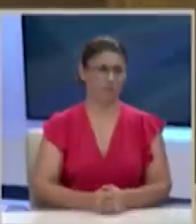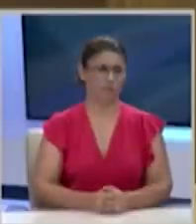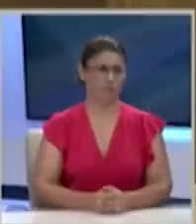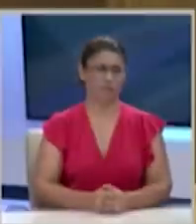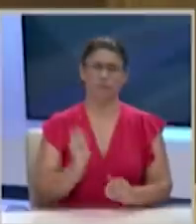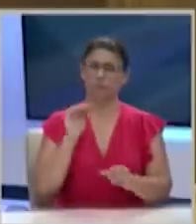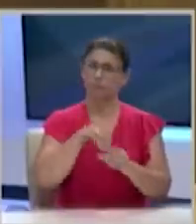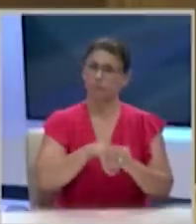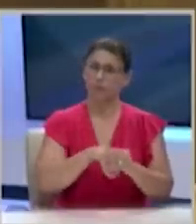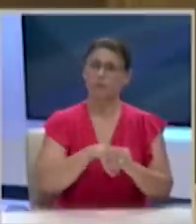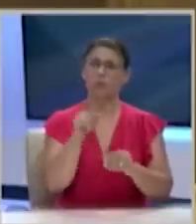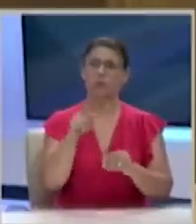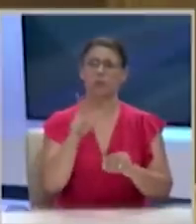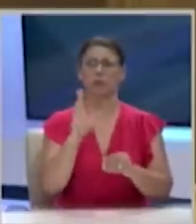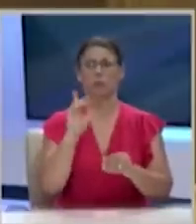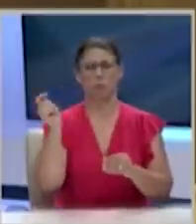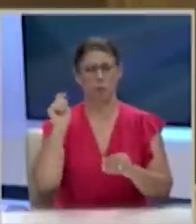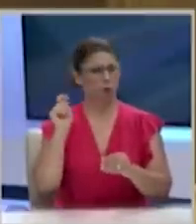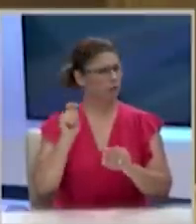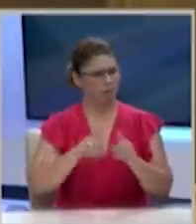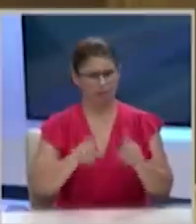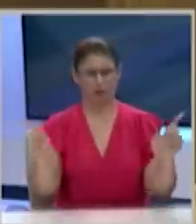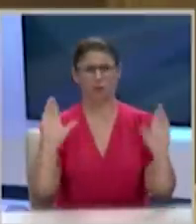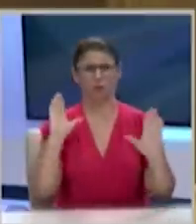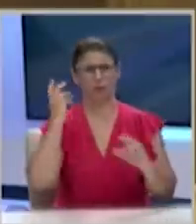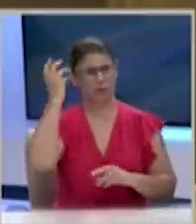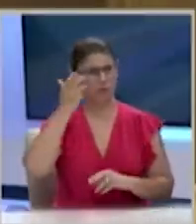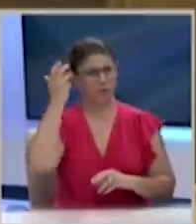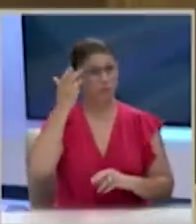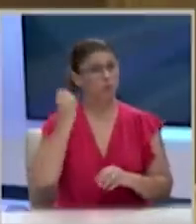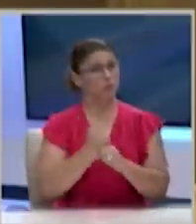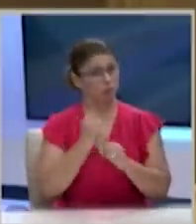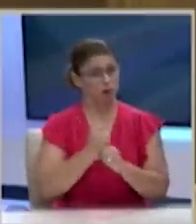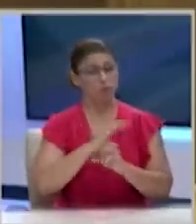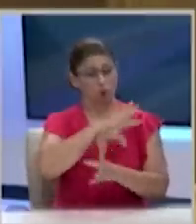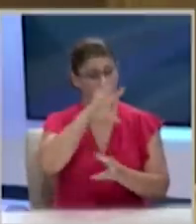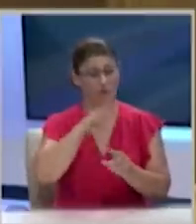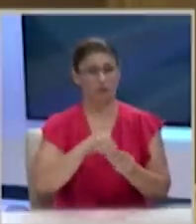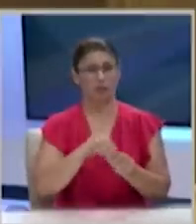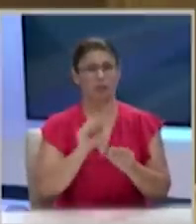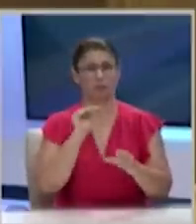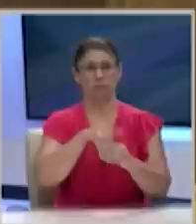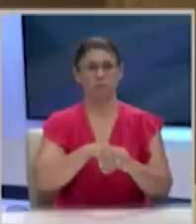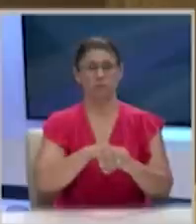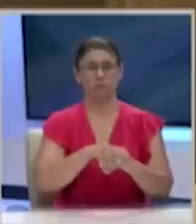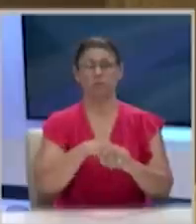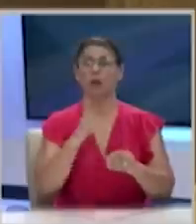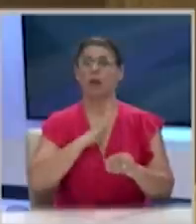Πήραν μέρος επιστήμονες που δεν έχουν καμιά σχέση πολιτική, εννοώ, μαζί μας, που ασχολούνται με όλα αυτά, πήραν μέρος